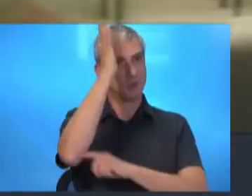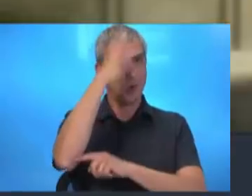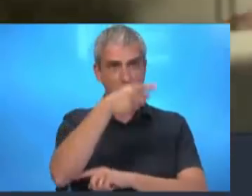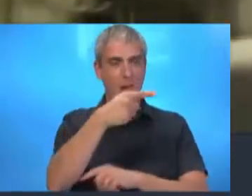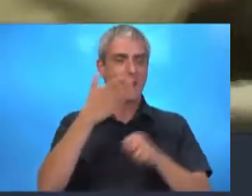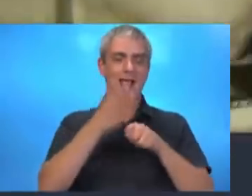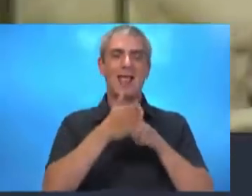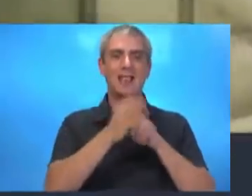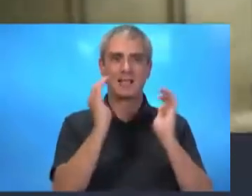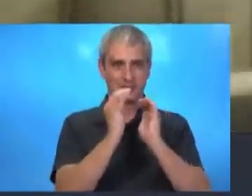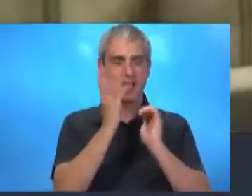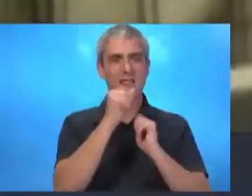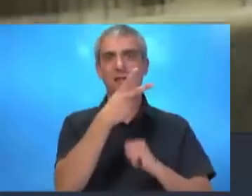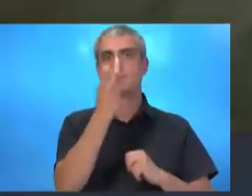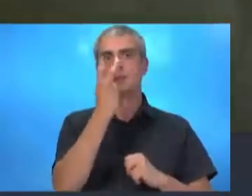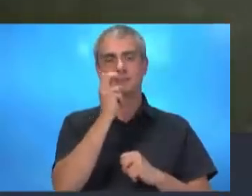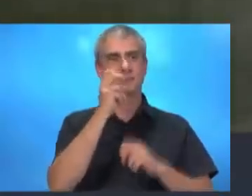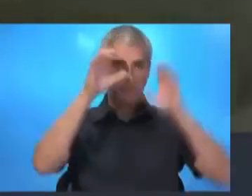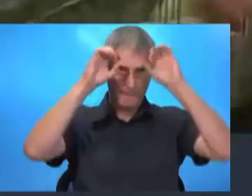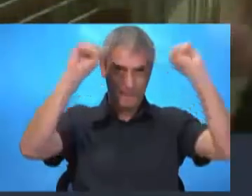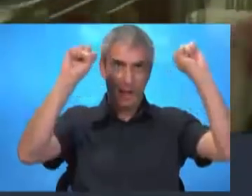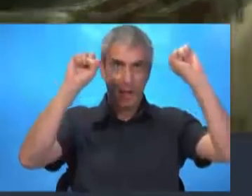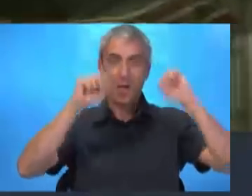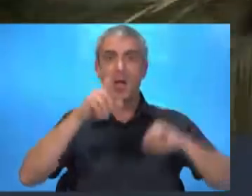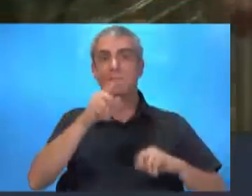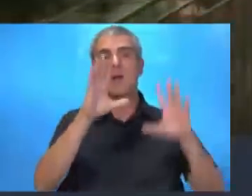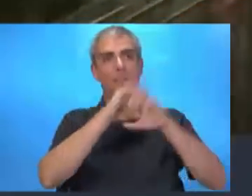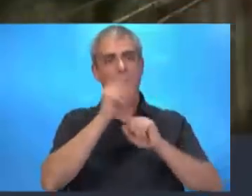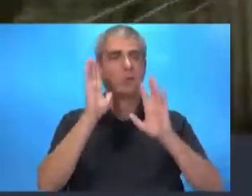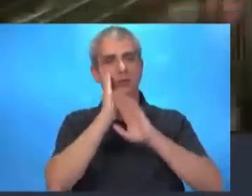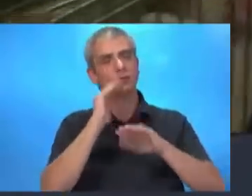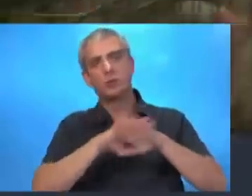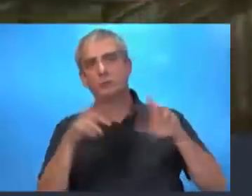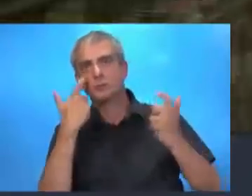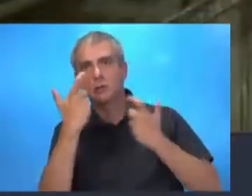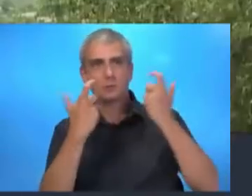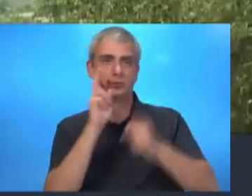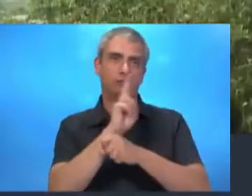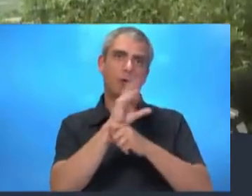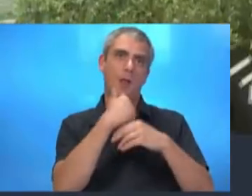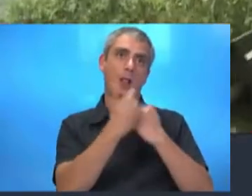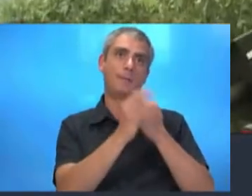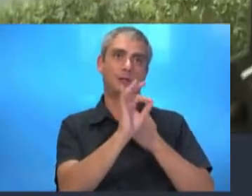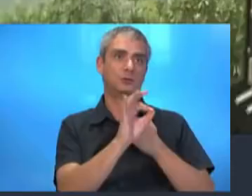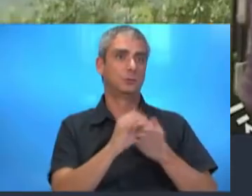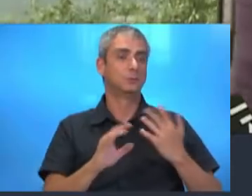קטן ו-220 ראש בקר. ובלילות הוא ישן בשטח, שומר על הפרנסה. אז או שאתה תעשה את המחיצה